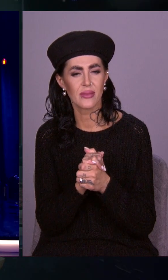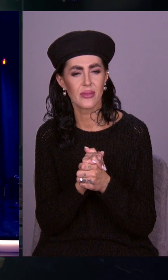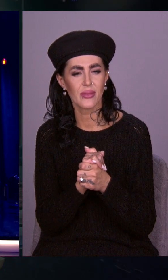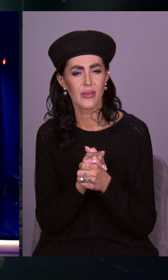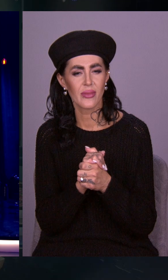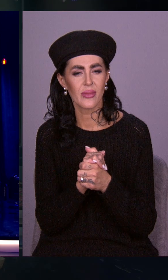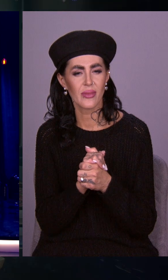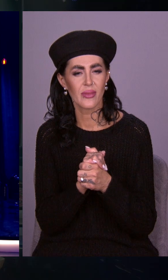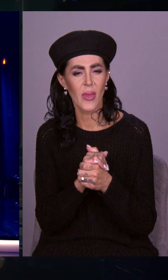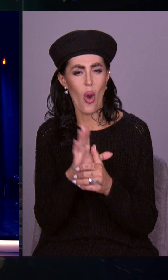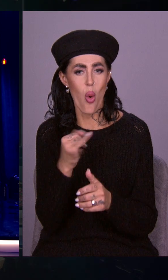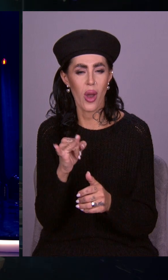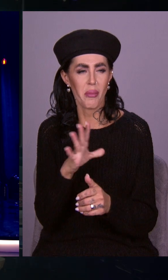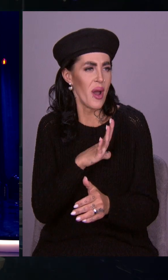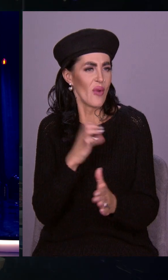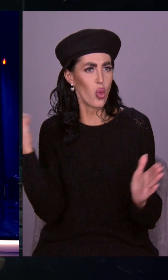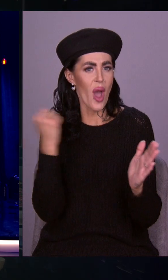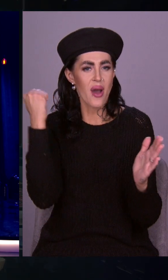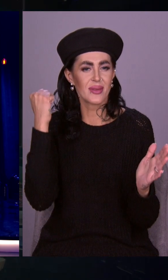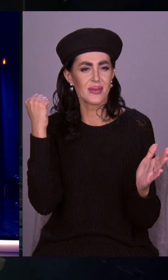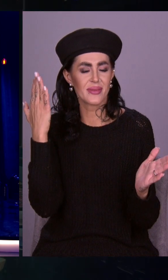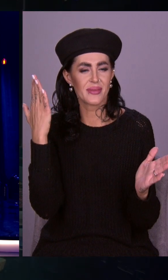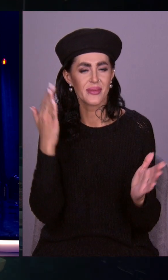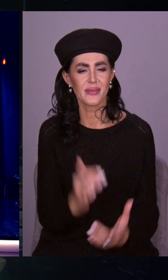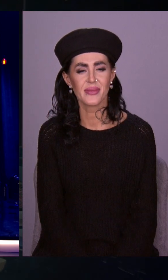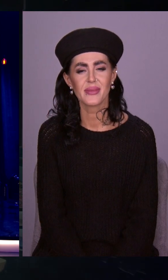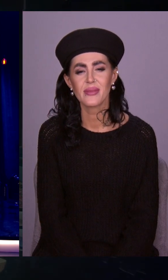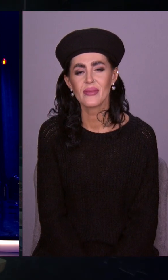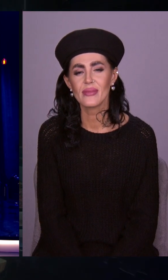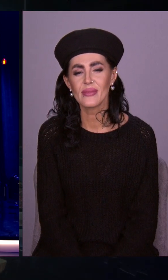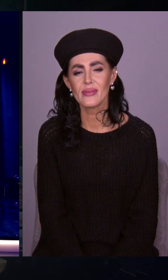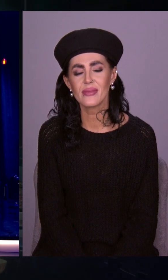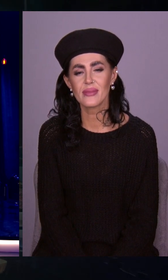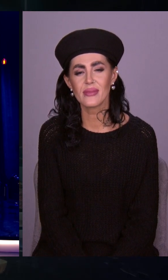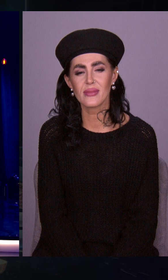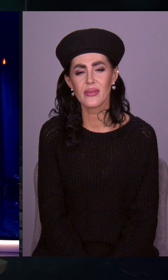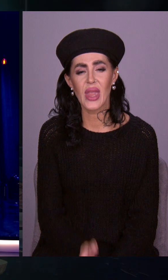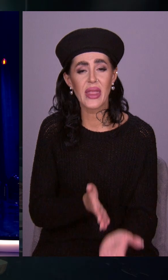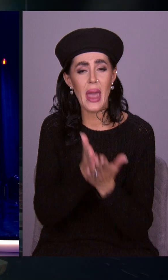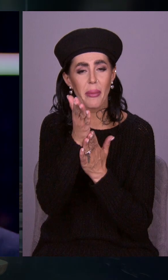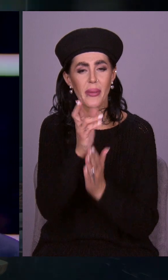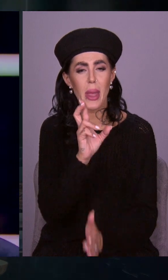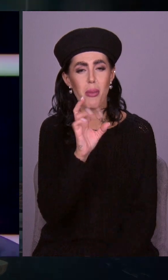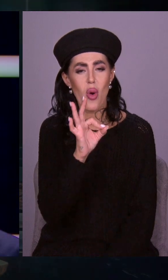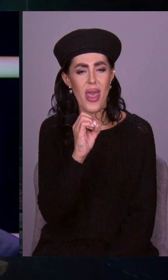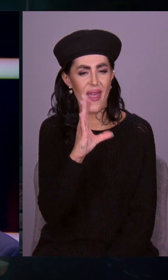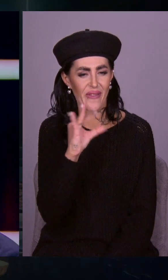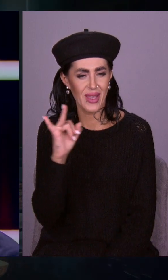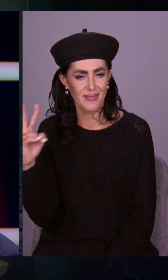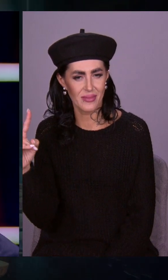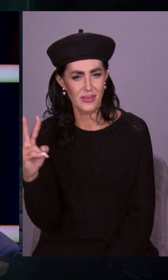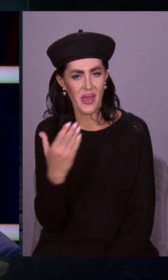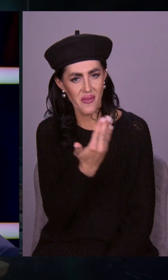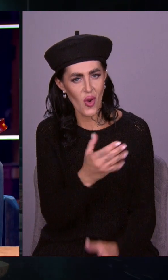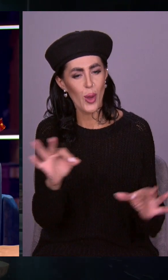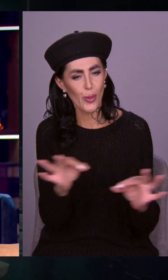Це був, мабуть, удар. Так. Саме так, удар там є, ага, і постріл є. Бойовик. Бойовик, супер, правда. О, Боже,